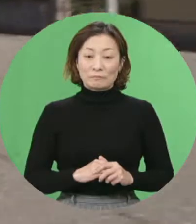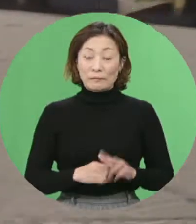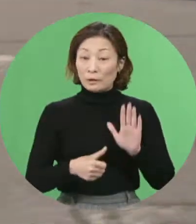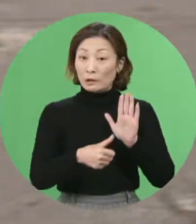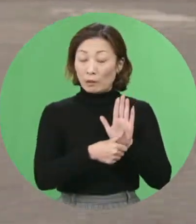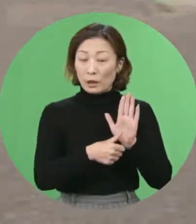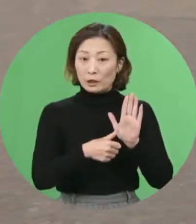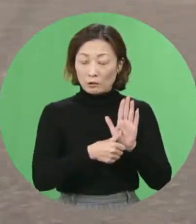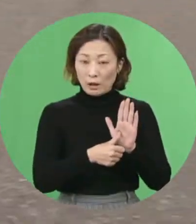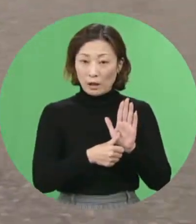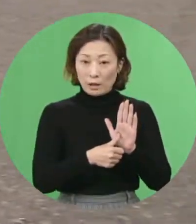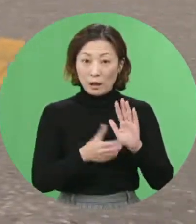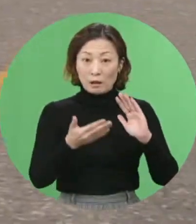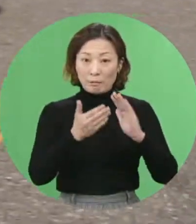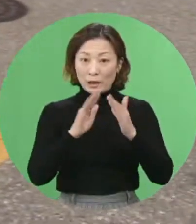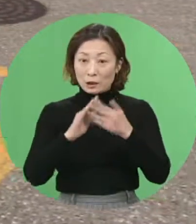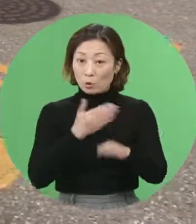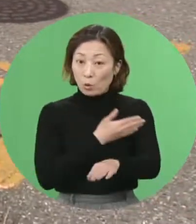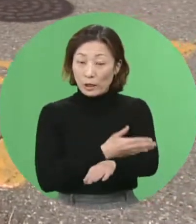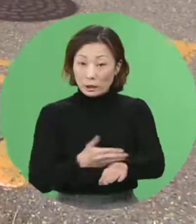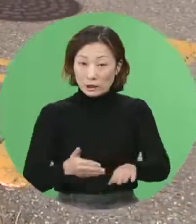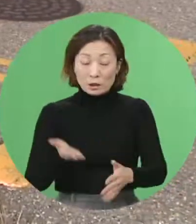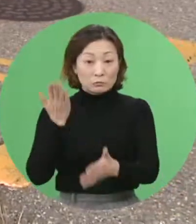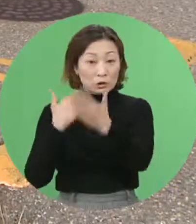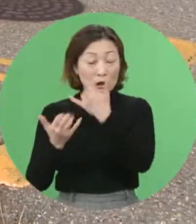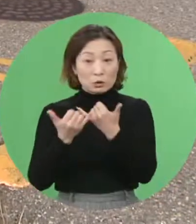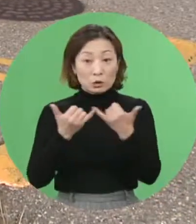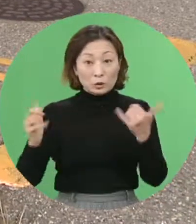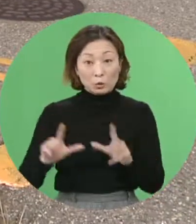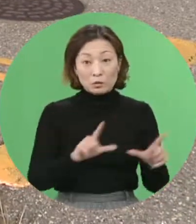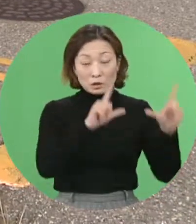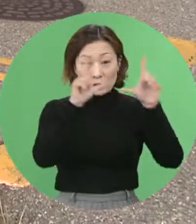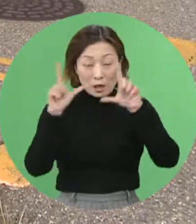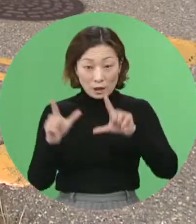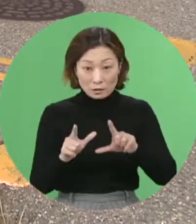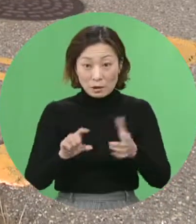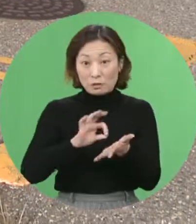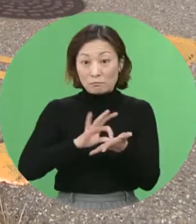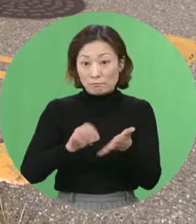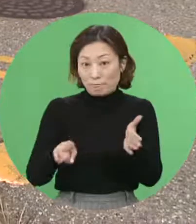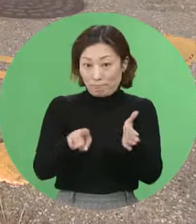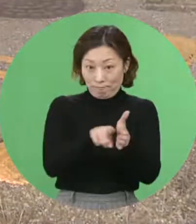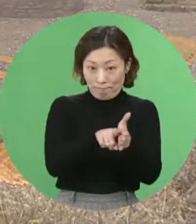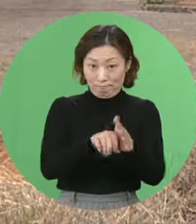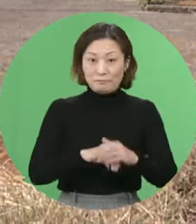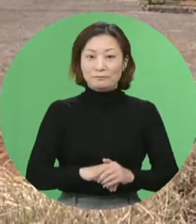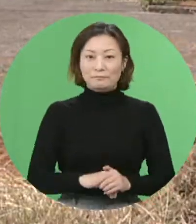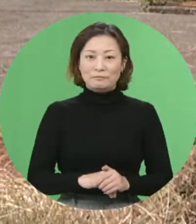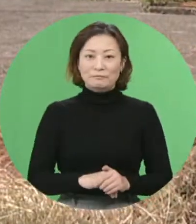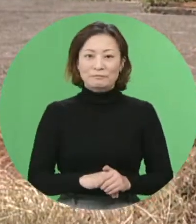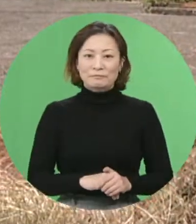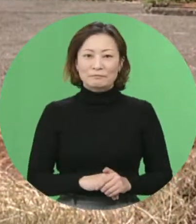町名には町の歴史や当時の人々の営みが使われていました。